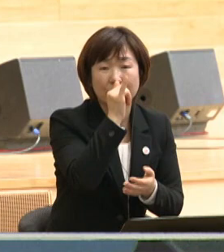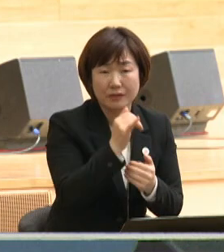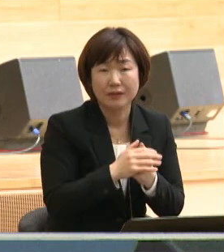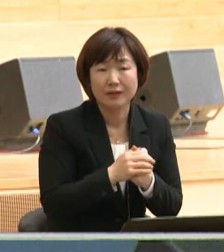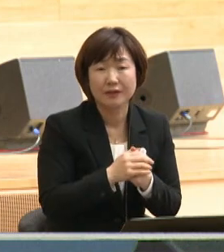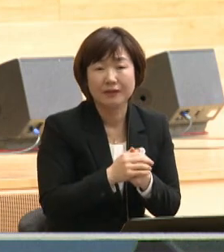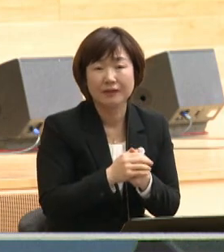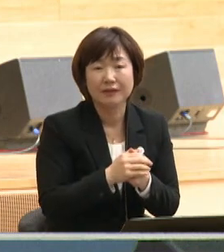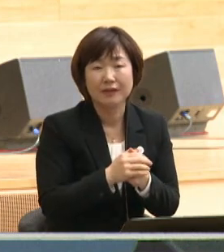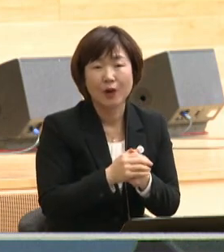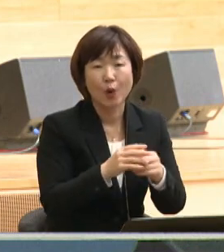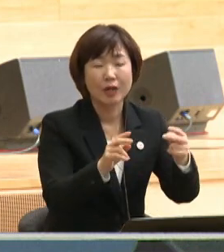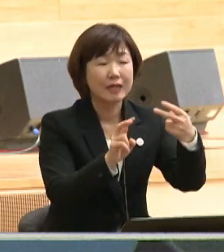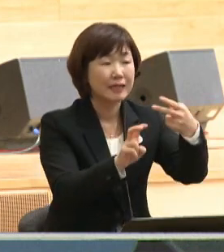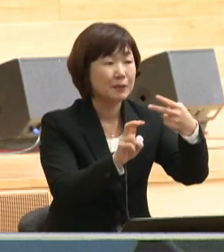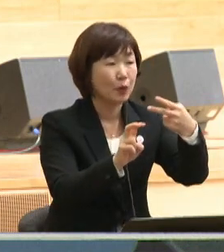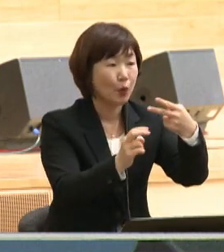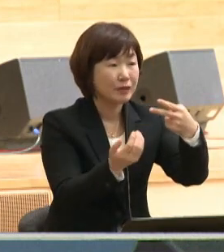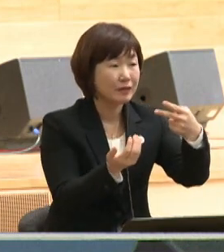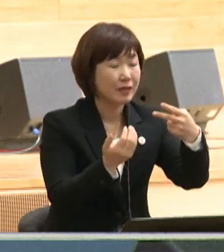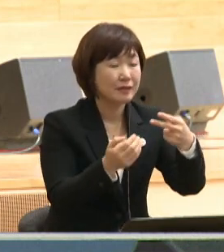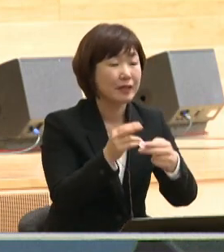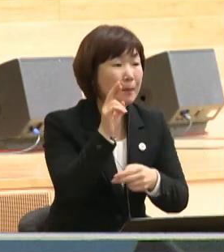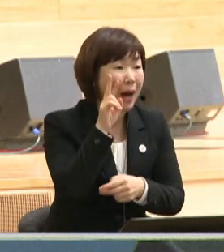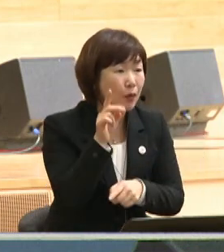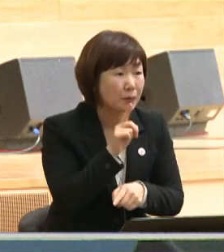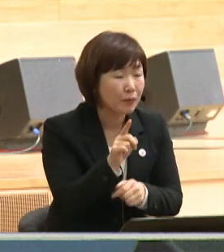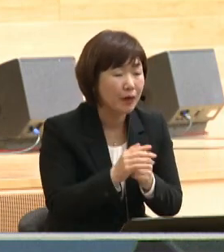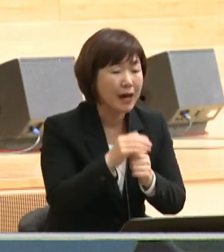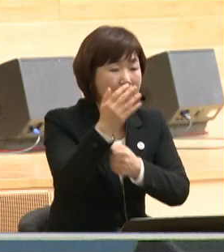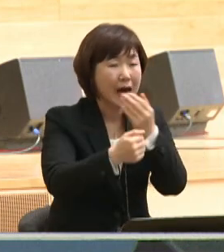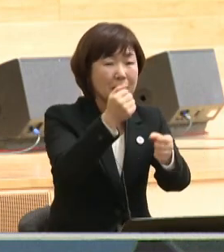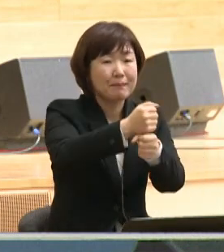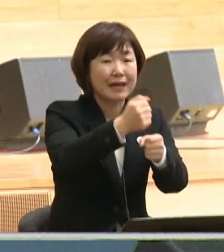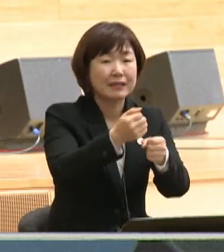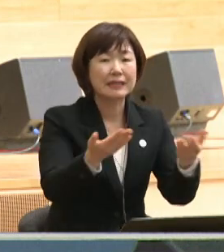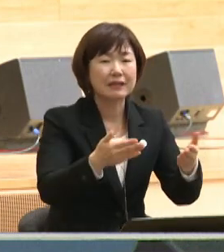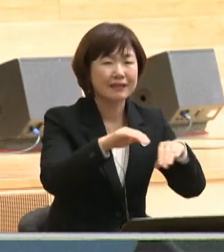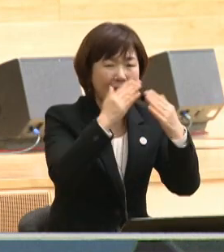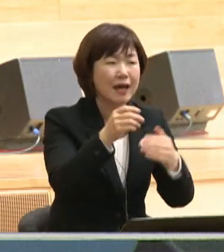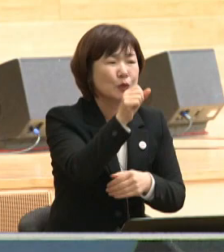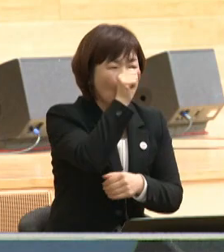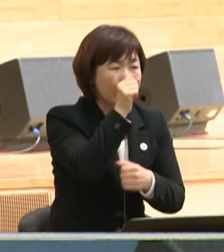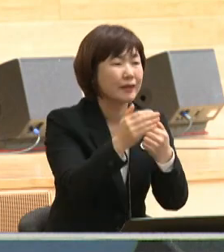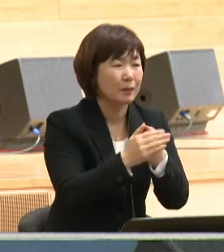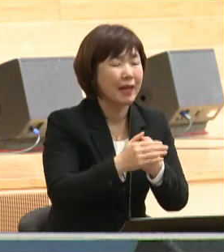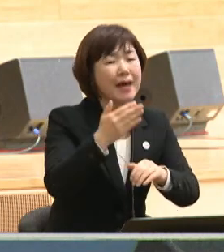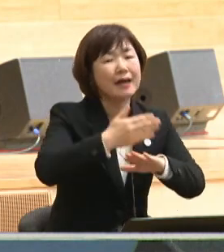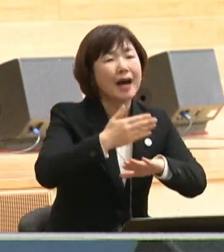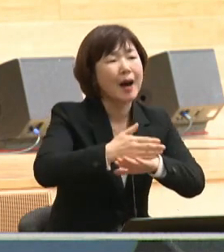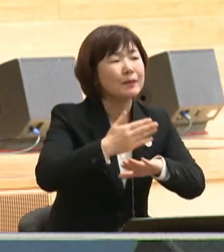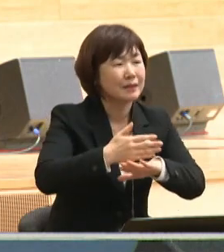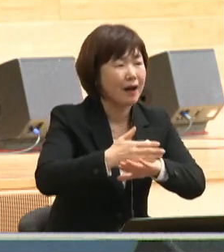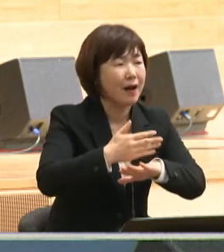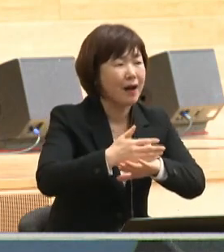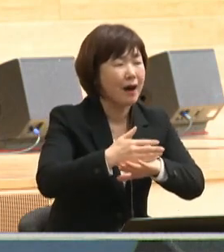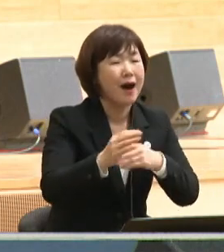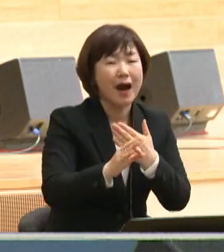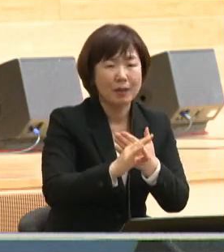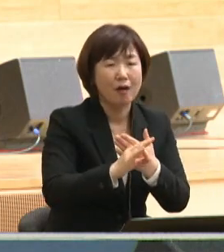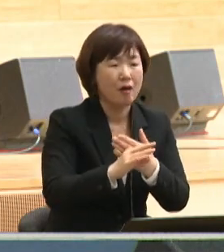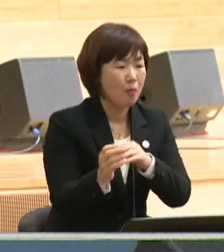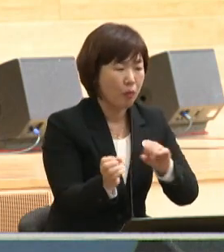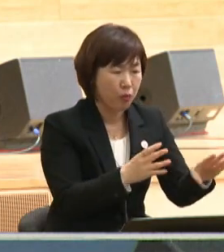것이죠 디모데전서에서 바울은 하나님이 지으신 모든 것은 선하기에 감사함으로 받으면 버릴 것이 없다고 말합니다